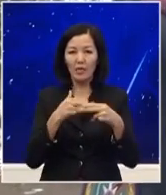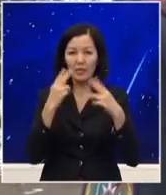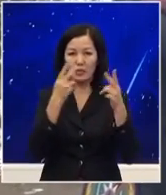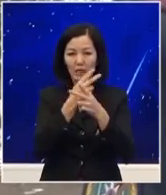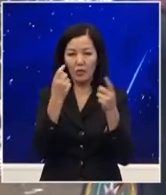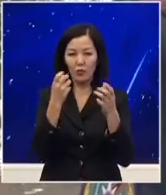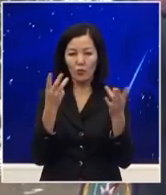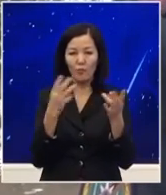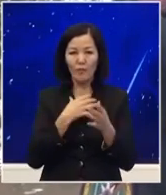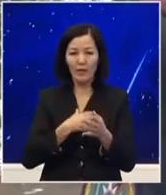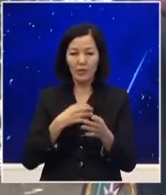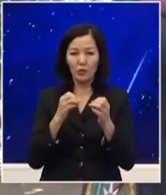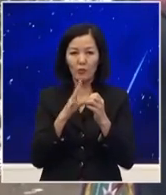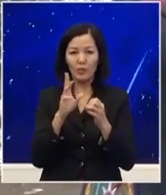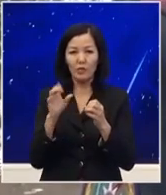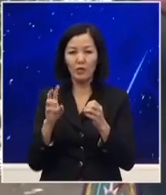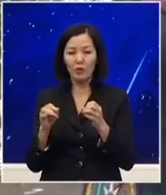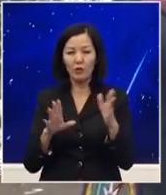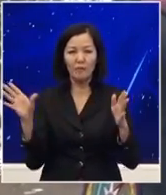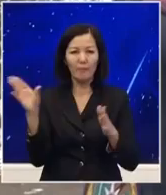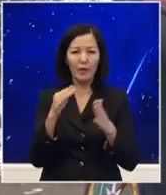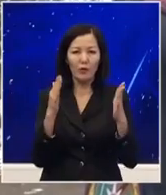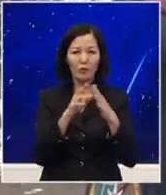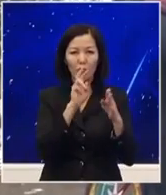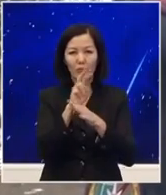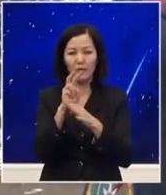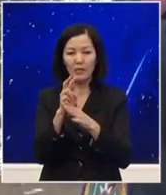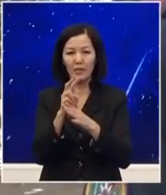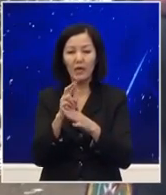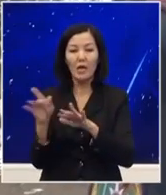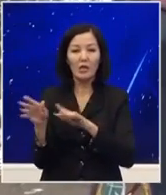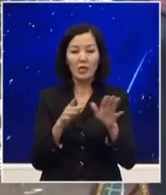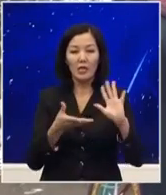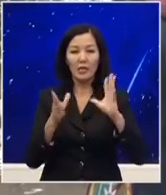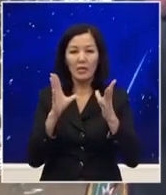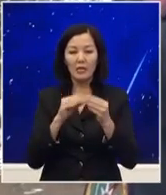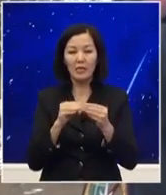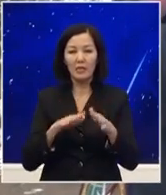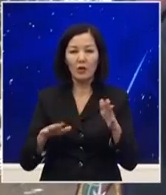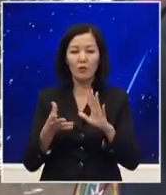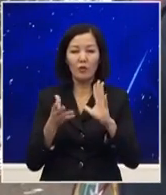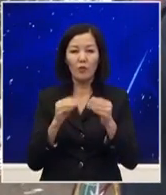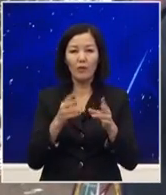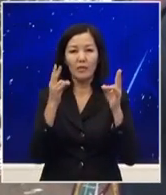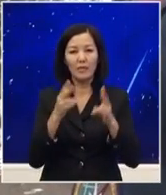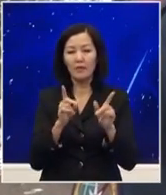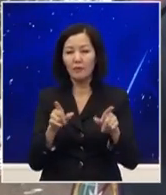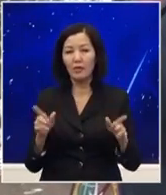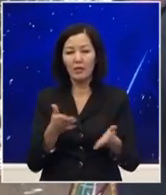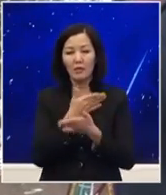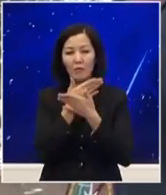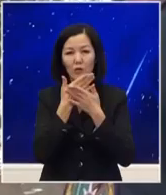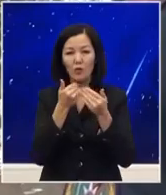Ал 15 қыркүйектен бастап барлық тұрғын үйлерді аралауға көштік. Осындай шаралардың нәтижесінде аудан аумағында зардап шеккендер болған жоқ.